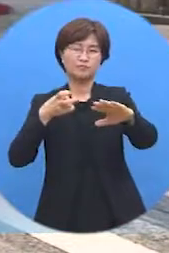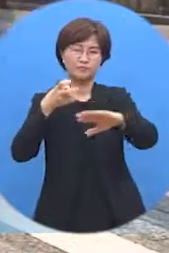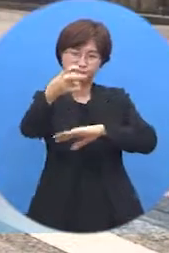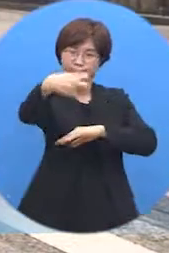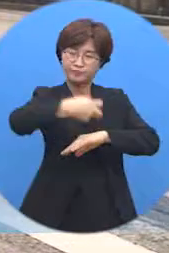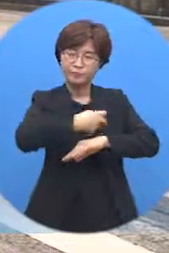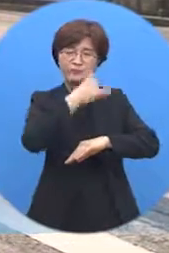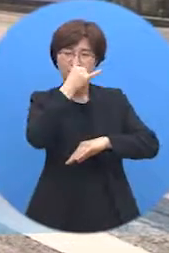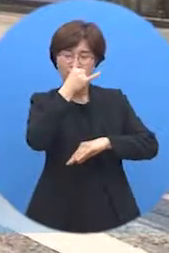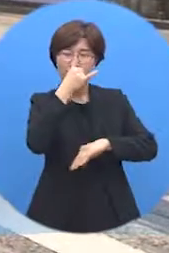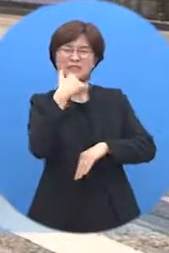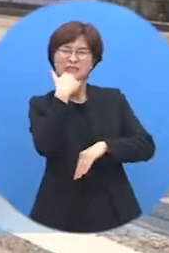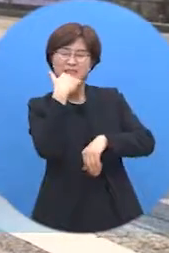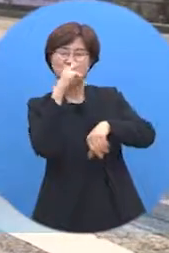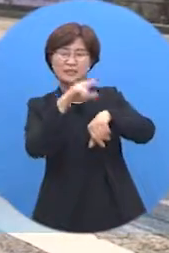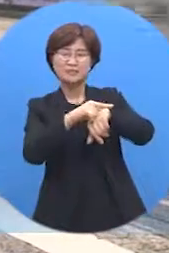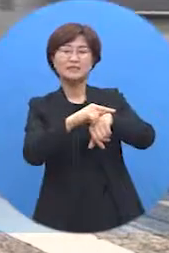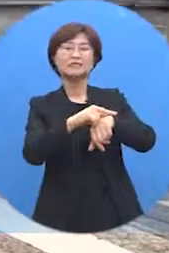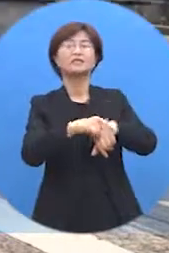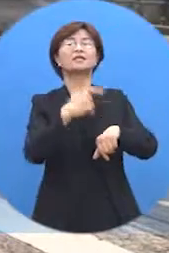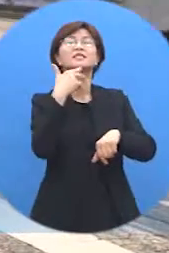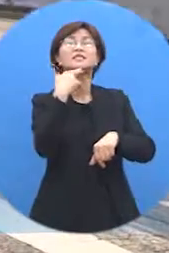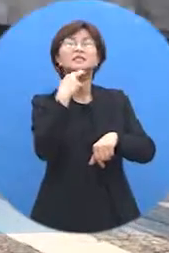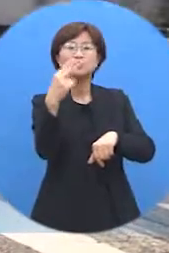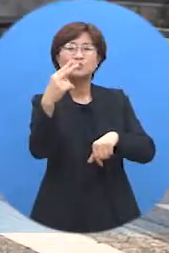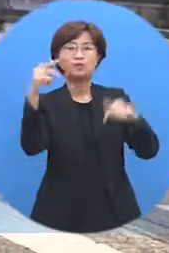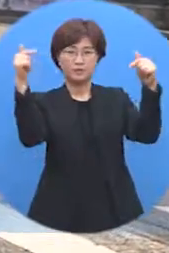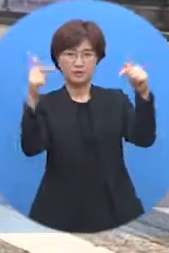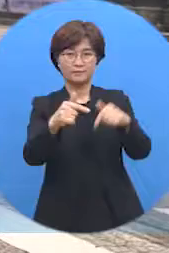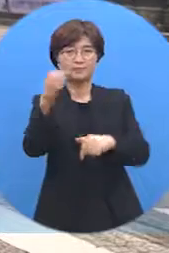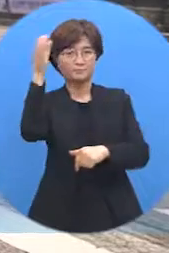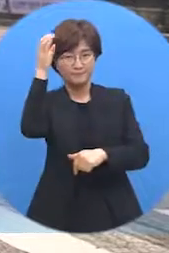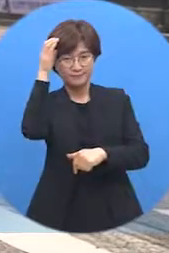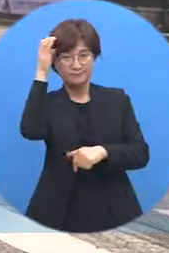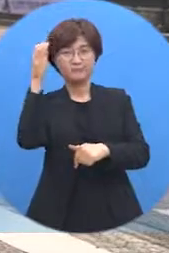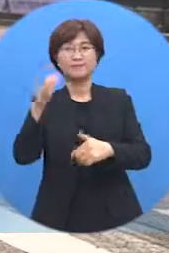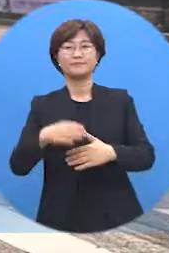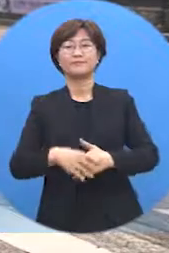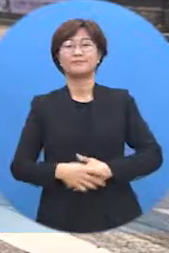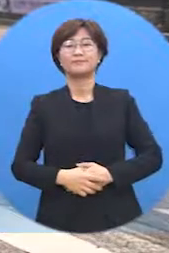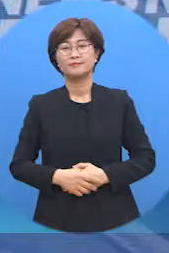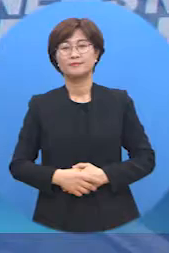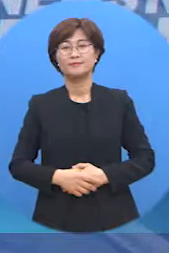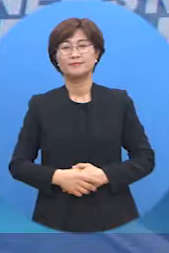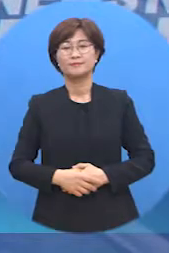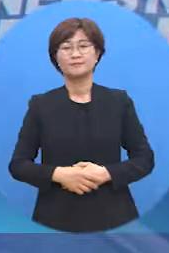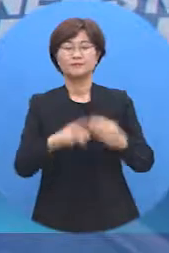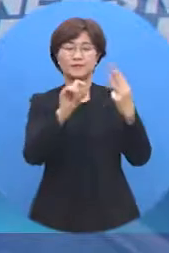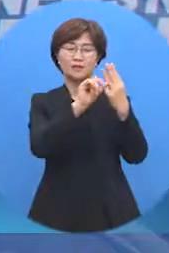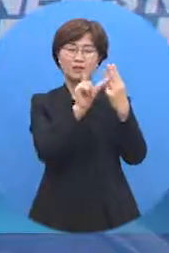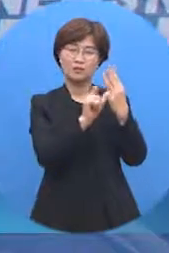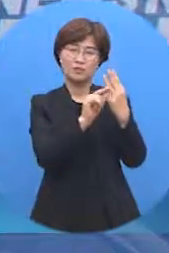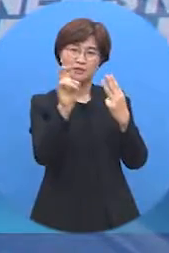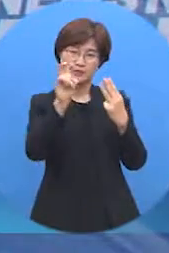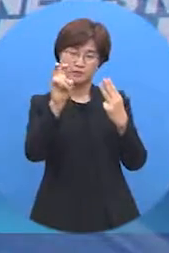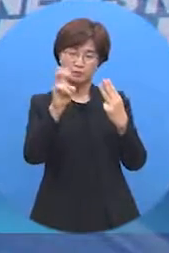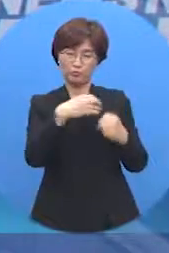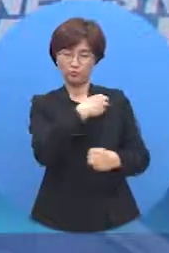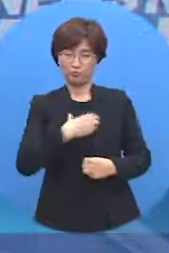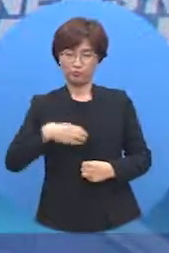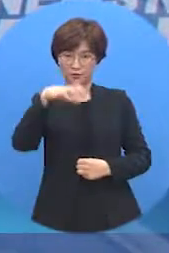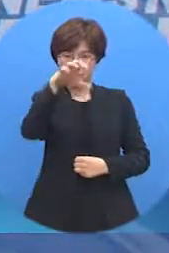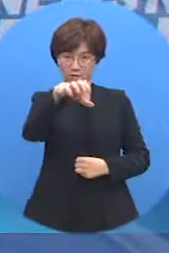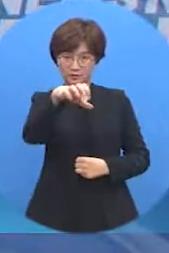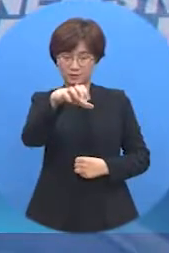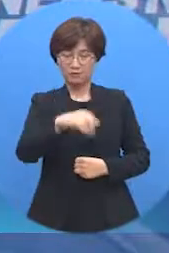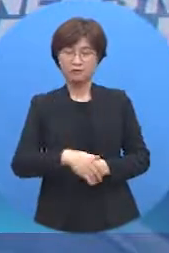6-8분에서 평균 2분에서 4분가량 단축될 것으로 기대하고 있습니다. 3월 20일 구청 2층